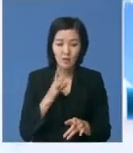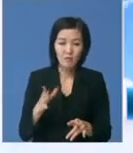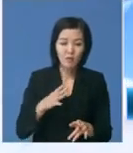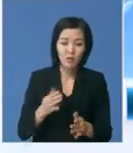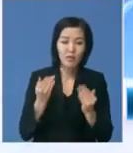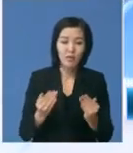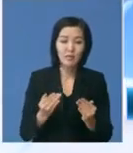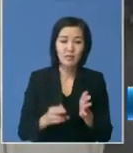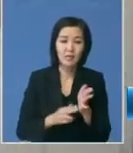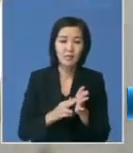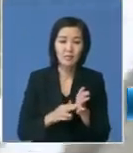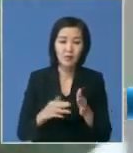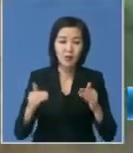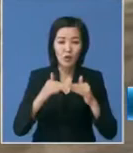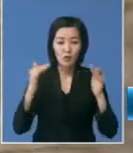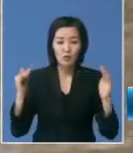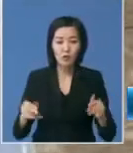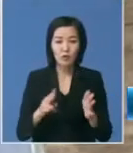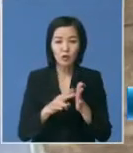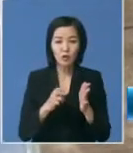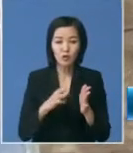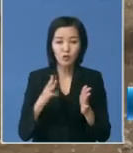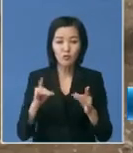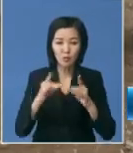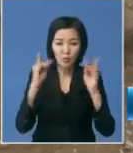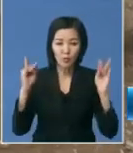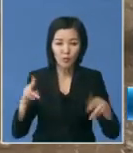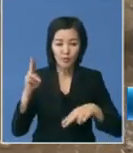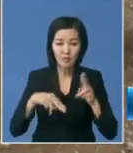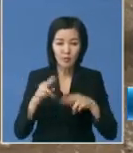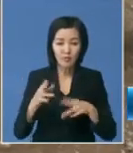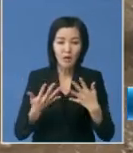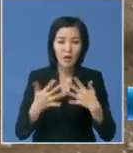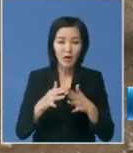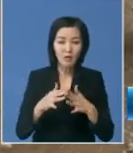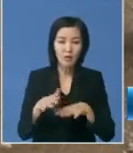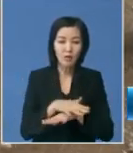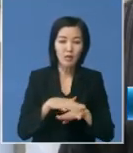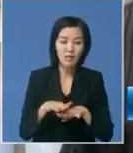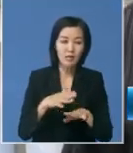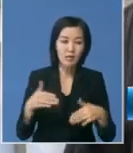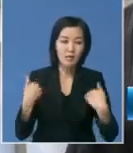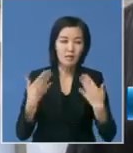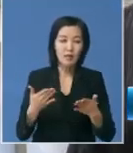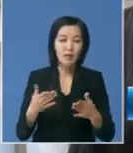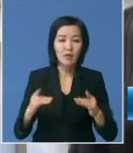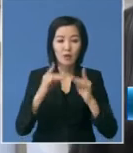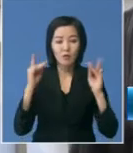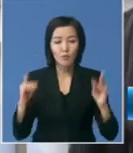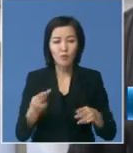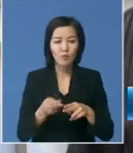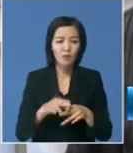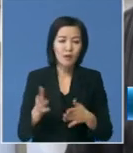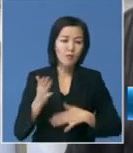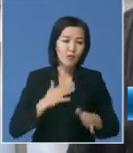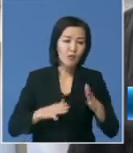шойын жолдың үстінен ұзындығы 700 метрден асатын көпір салынып, ауылдағылардың игілігіне берілді. Мен көпірге байланысты өте